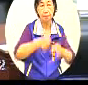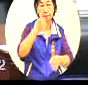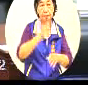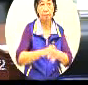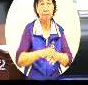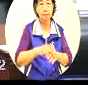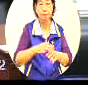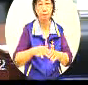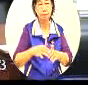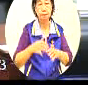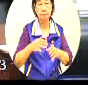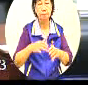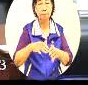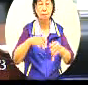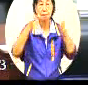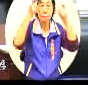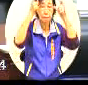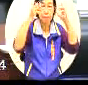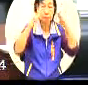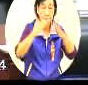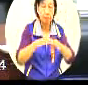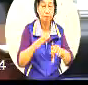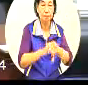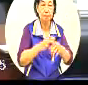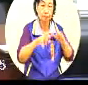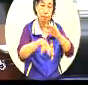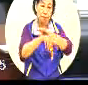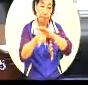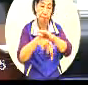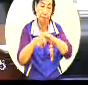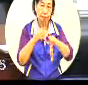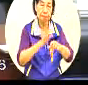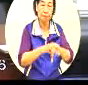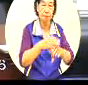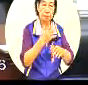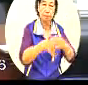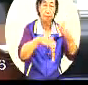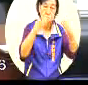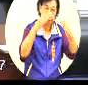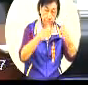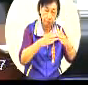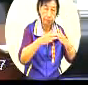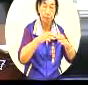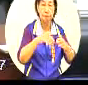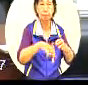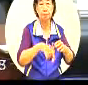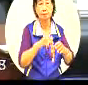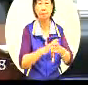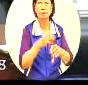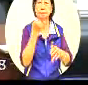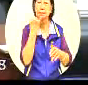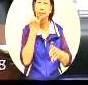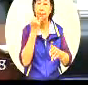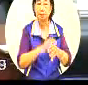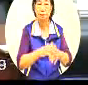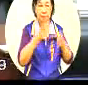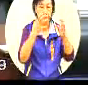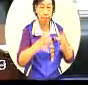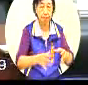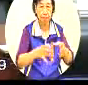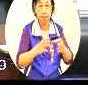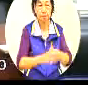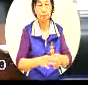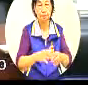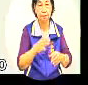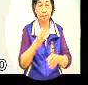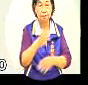雄市有闲置的场所，甚至闲置的学校用地，我们可以来新建这个所谓的